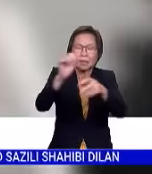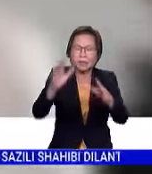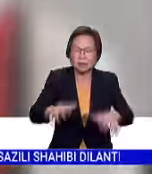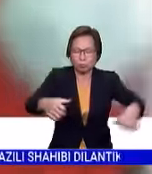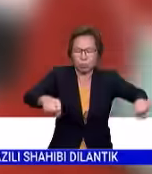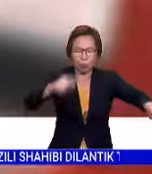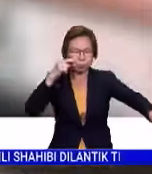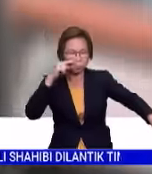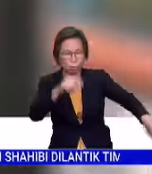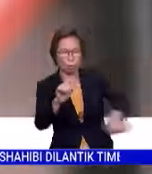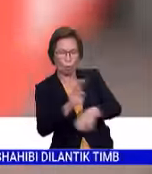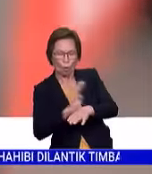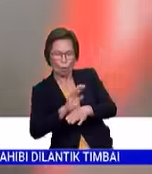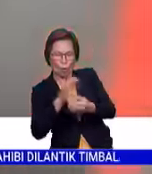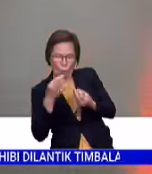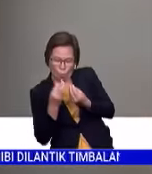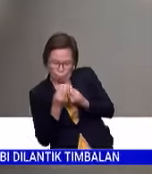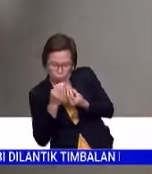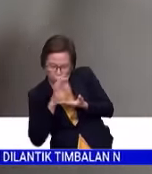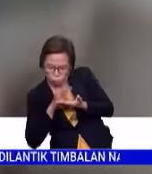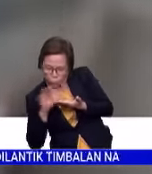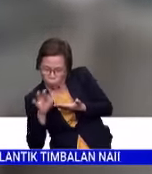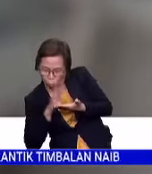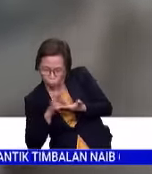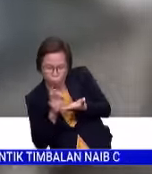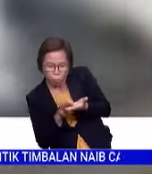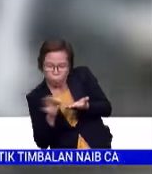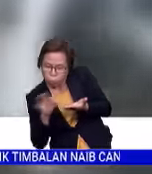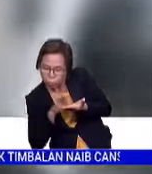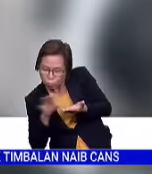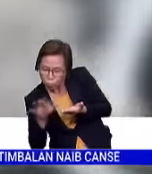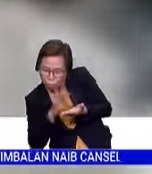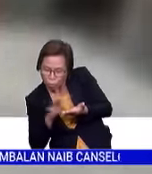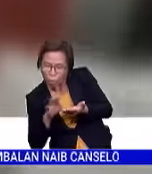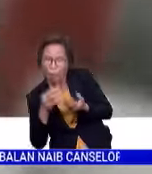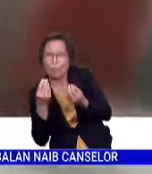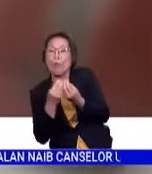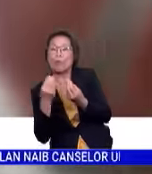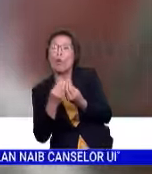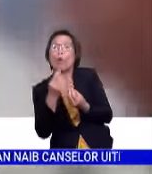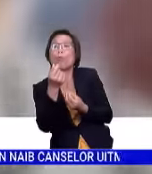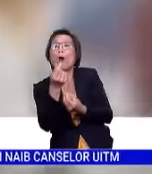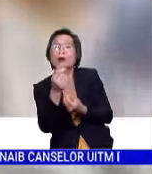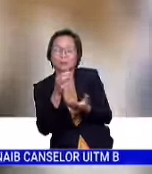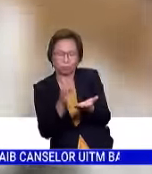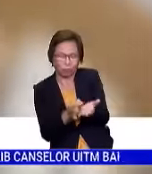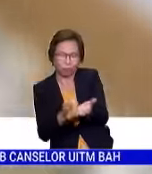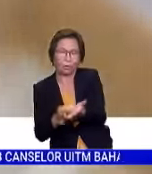pula dilihat sedang sibuk mengira kesemua duit shilling berkenaan.